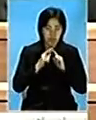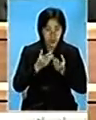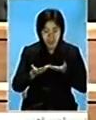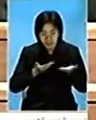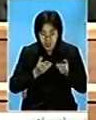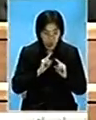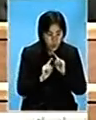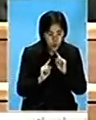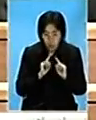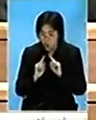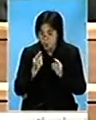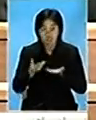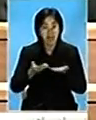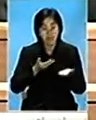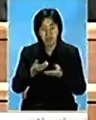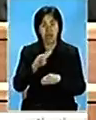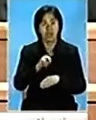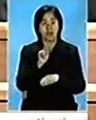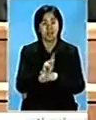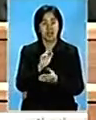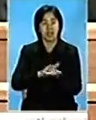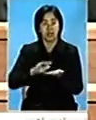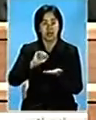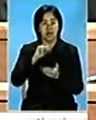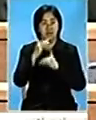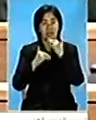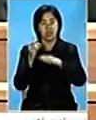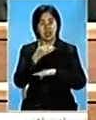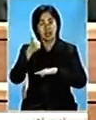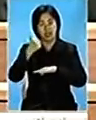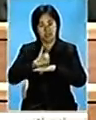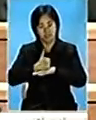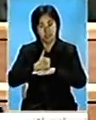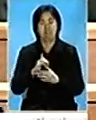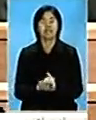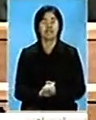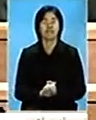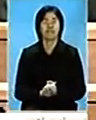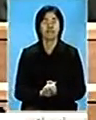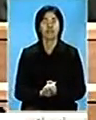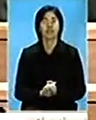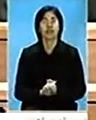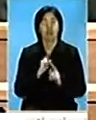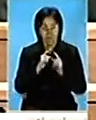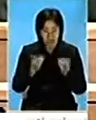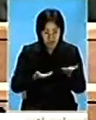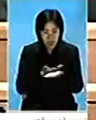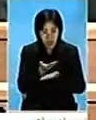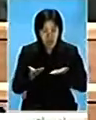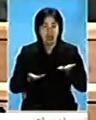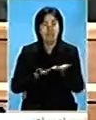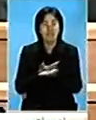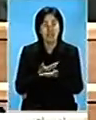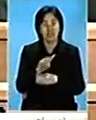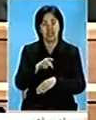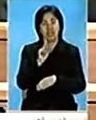คิดเห็นกับประธานสภาพัฒนาทางการเมืองมีโอกาสแลกเปลี่ยนความคิดเห็นกับประ